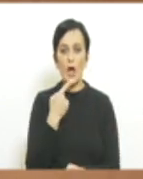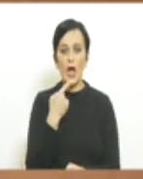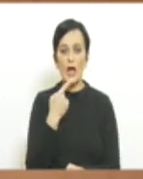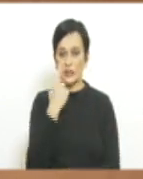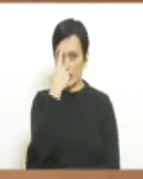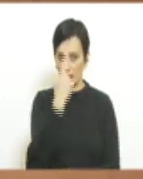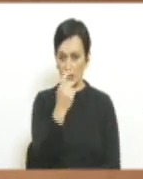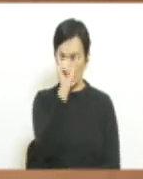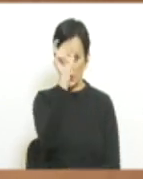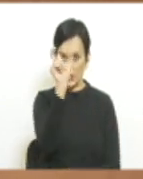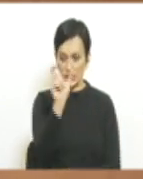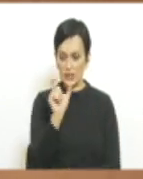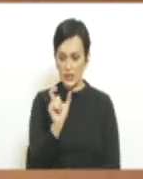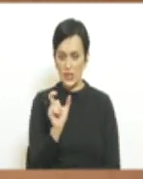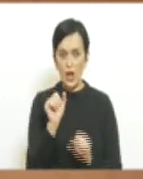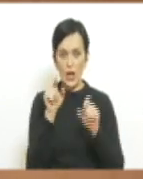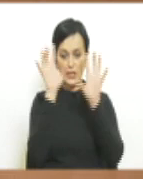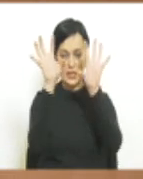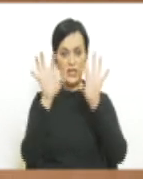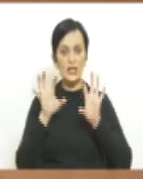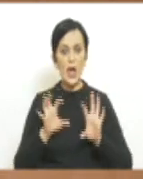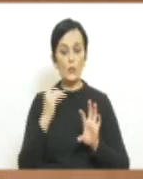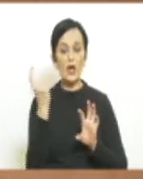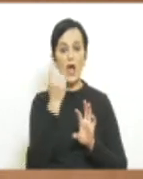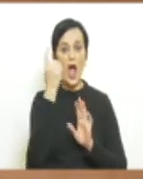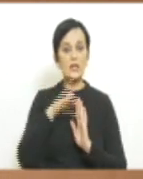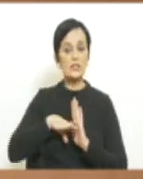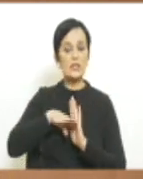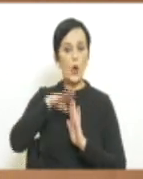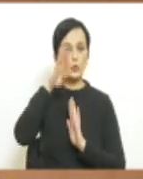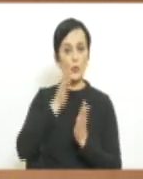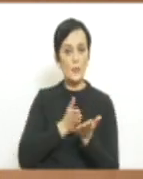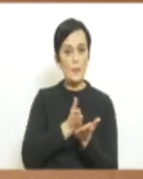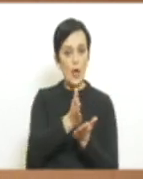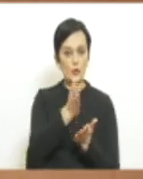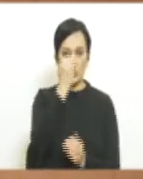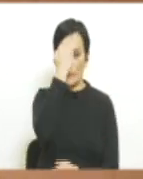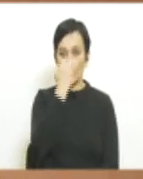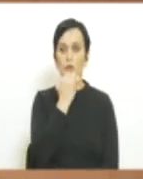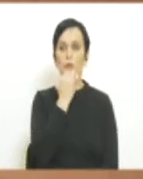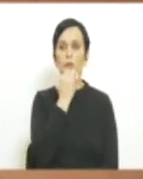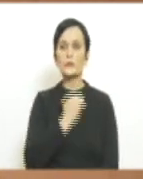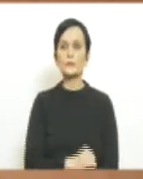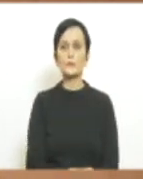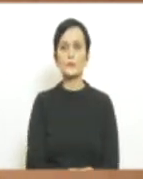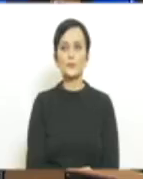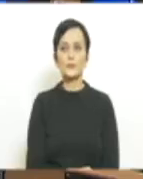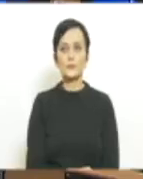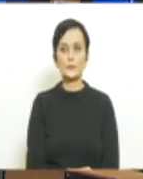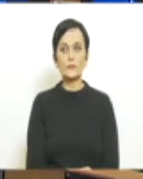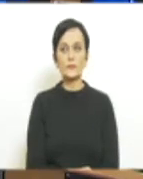ინდიკატორს შეიძლება წარმოადგენდეს კანონმდებლობის ხარისხის გაუმჯობესების მიმართულებით. მადლობთ. მადლობთ.